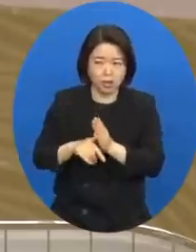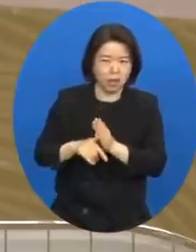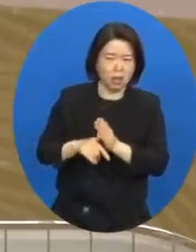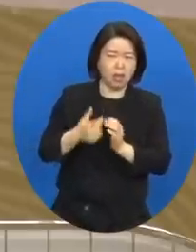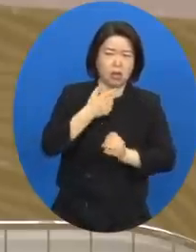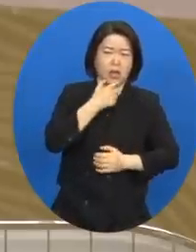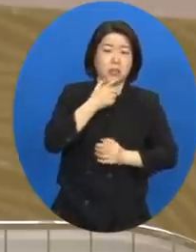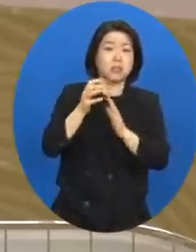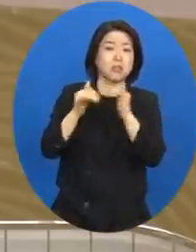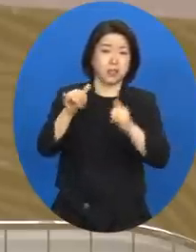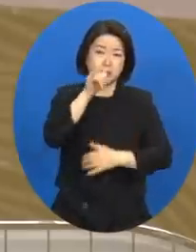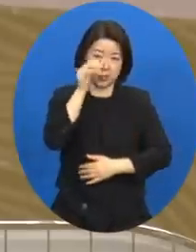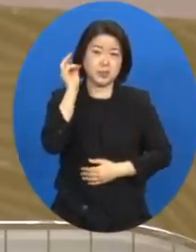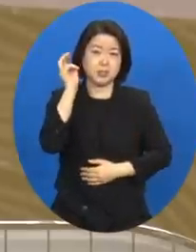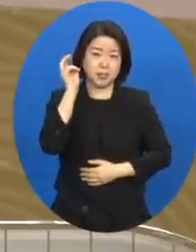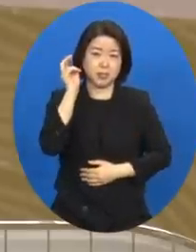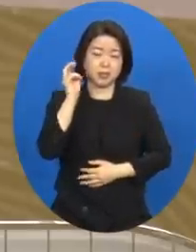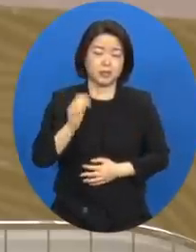분들이 있을 거예요.